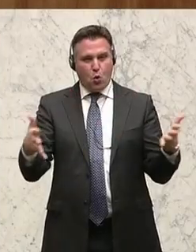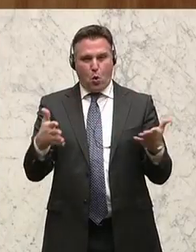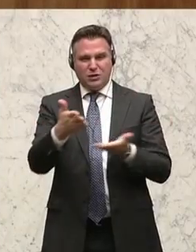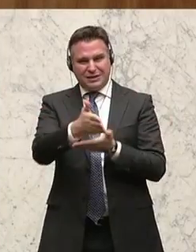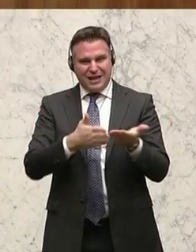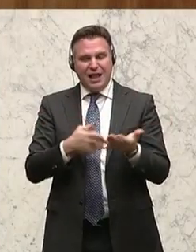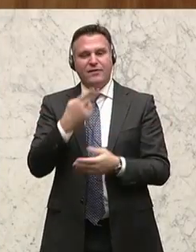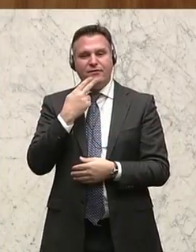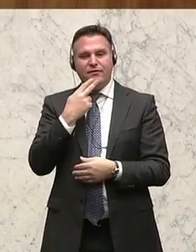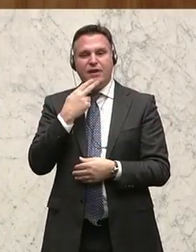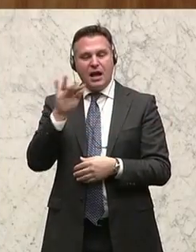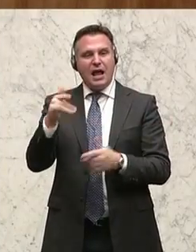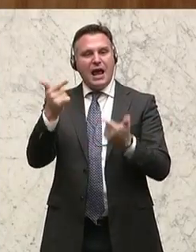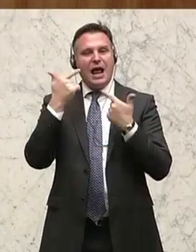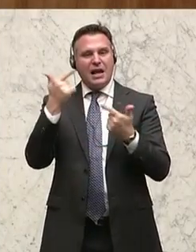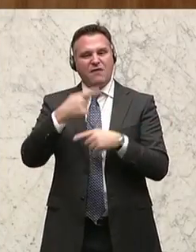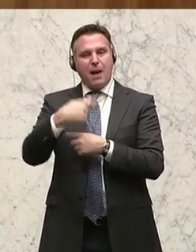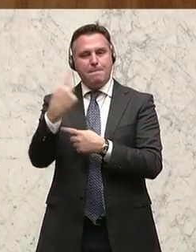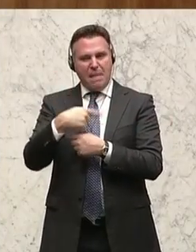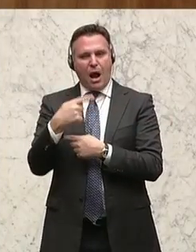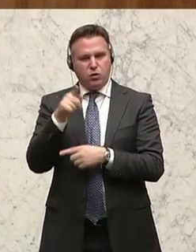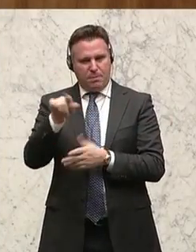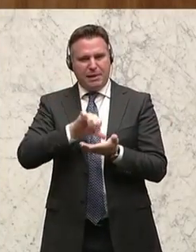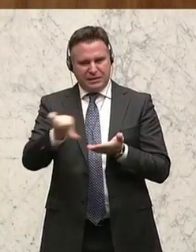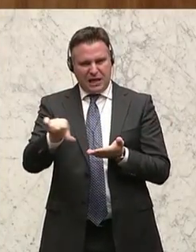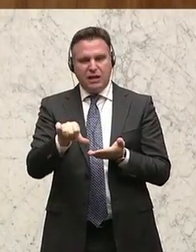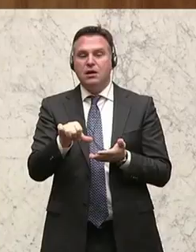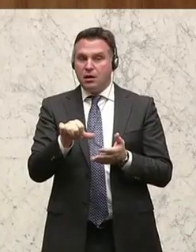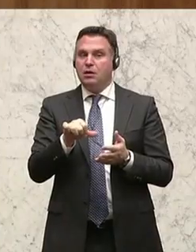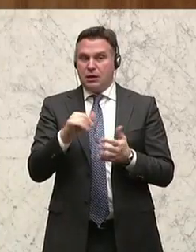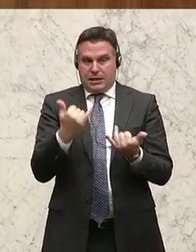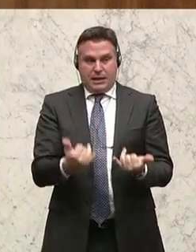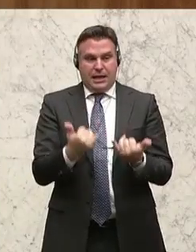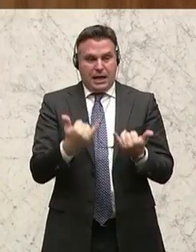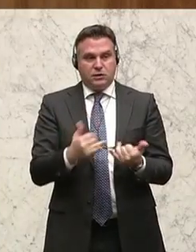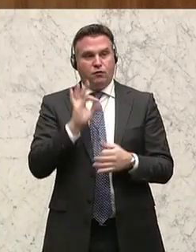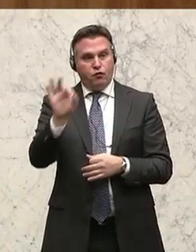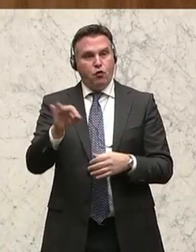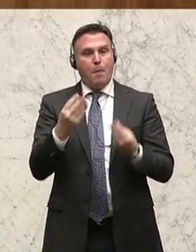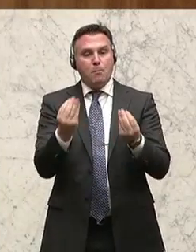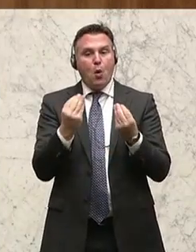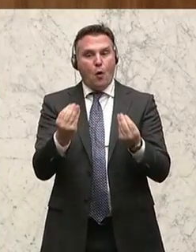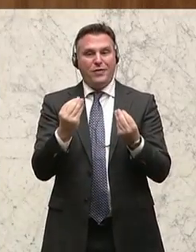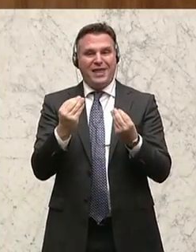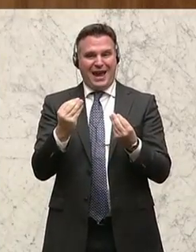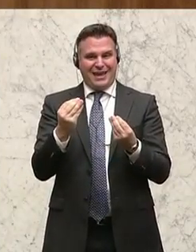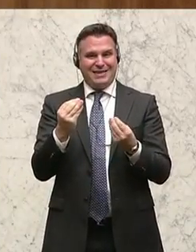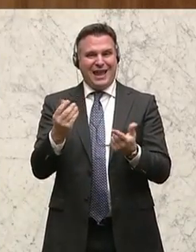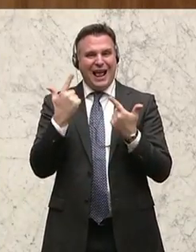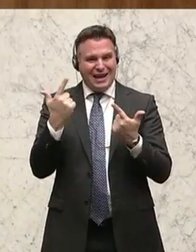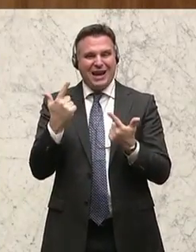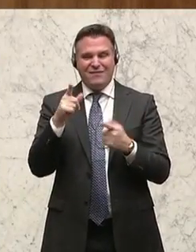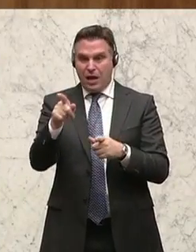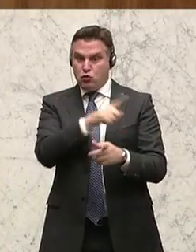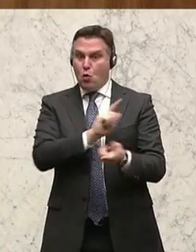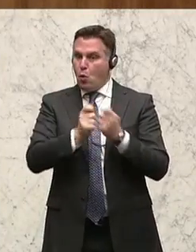des Mautkuchens von Lkw-Mauten haben Sie zu Lasten der modernsten Lkws umgestellt. Das wissen Sie genauso